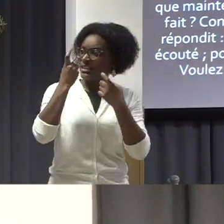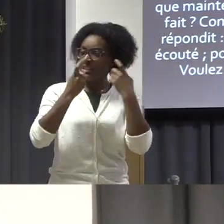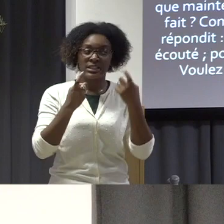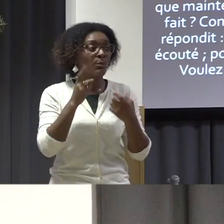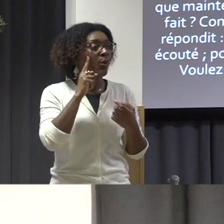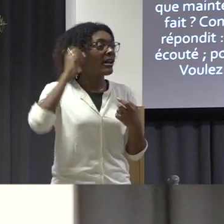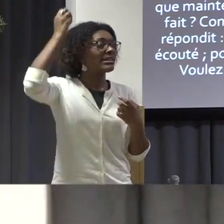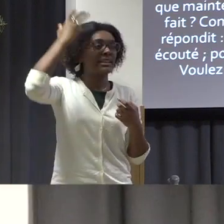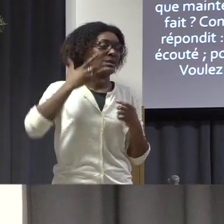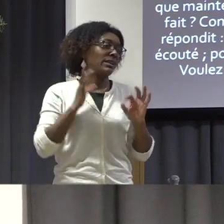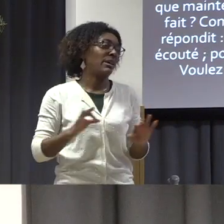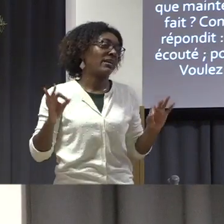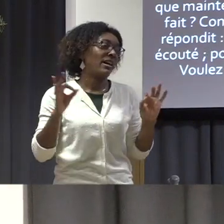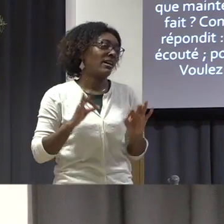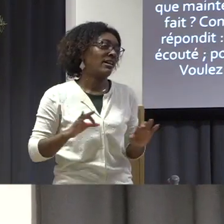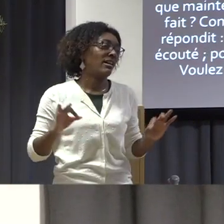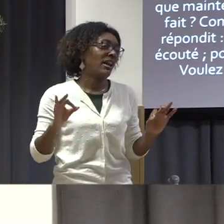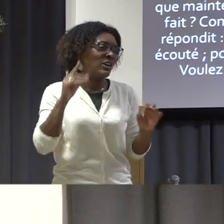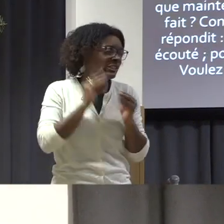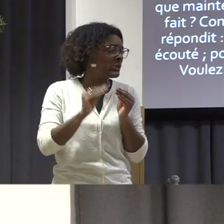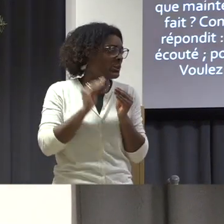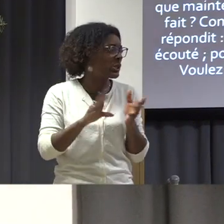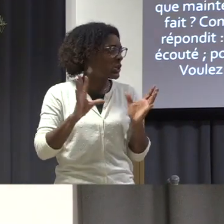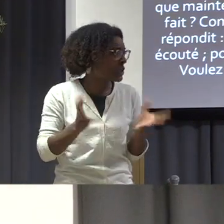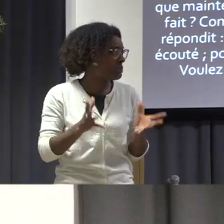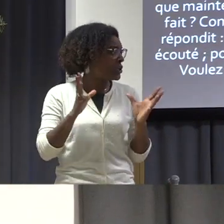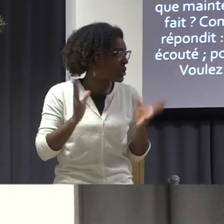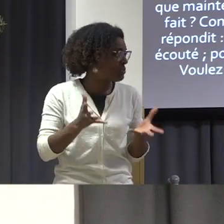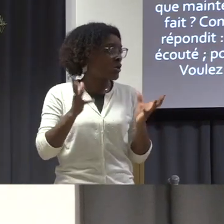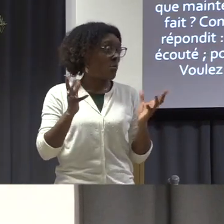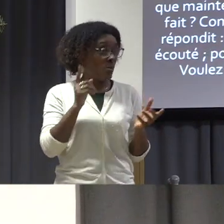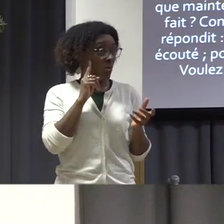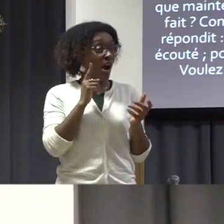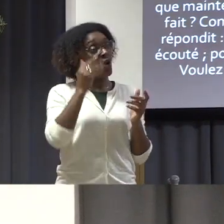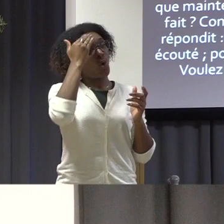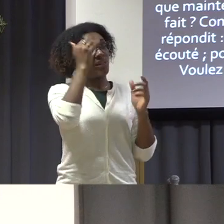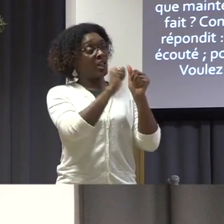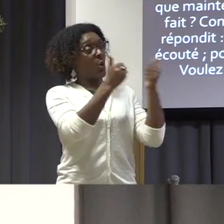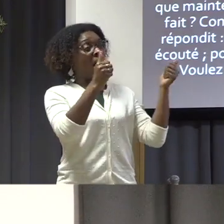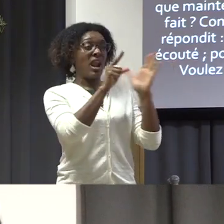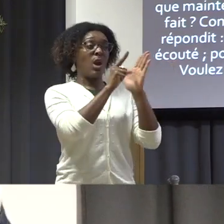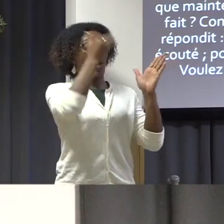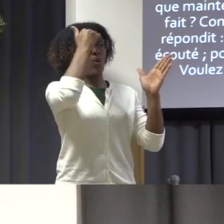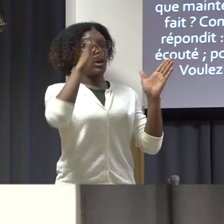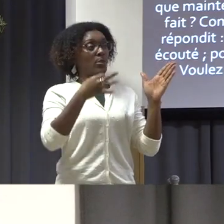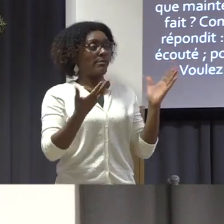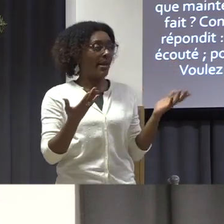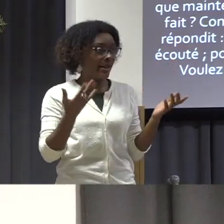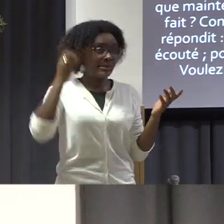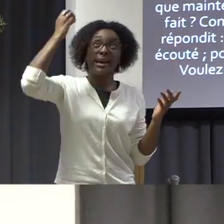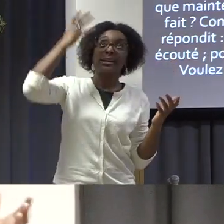pas l'esprit de dieu il n'avait pas l'esprit de dieu il avait un autre esprit il avait une autre logique